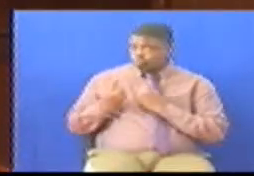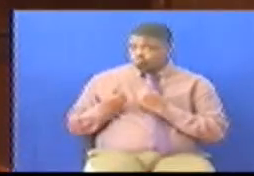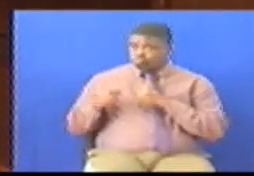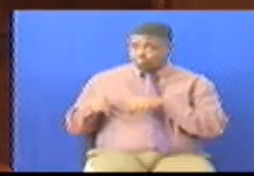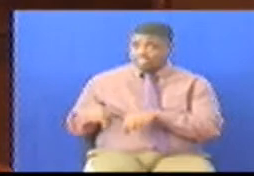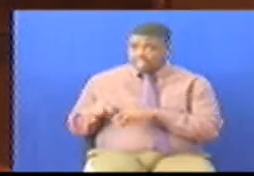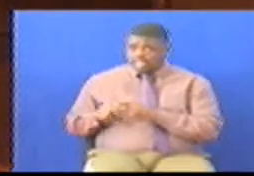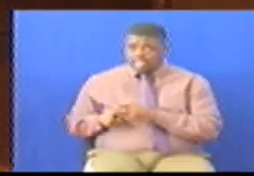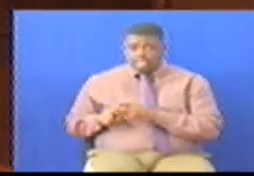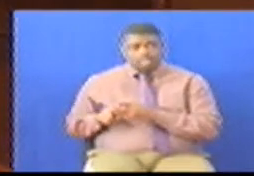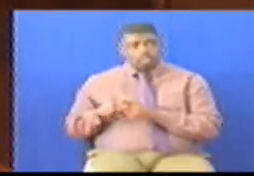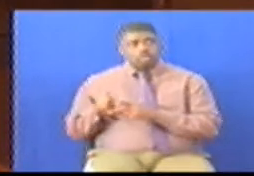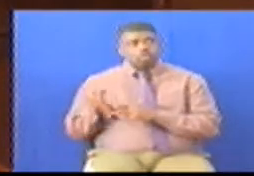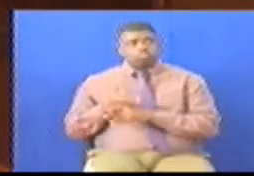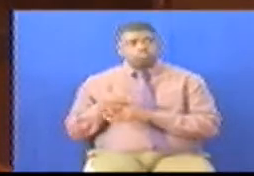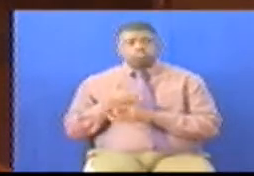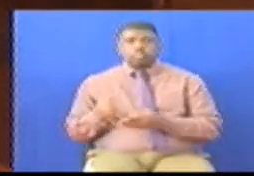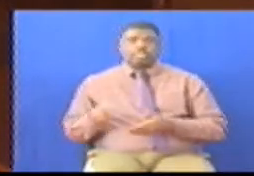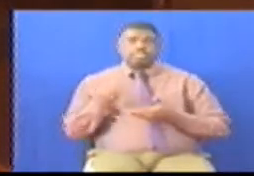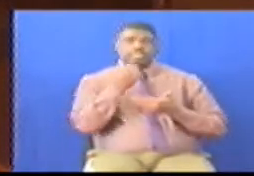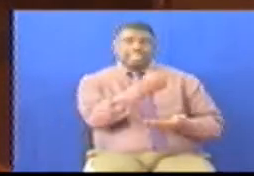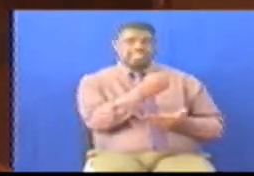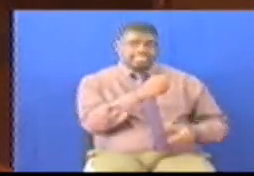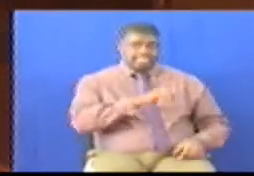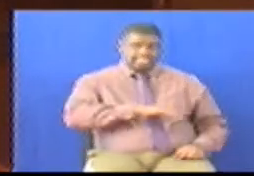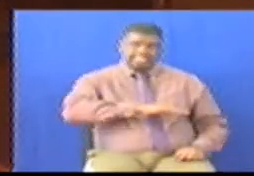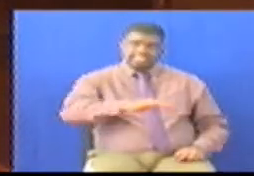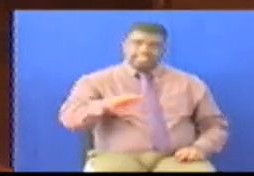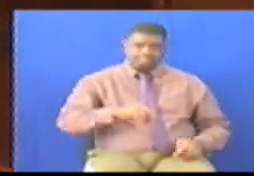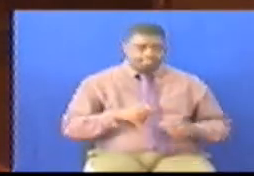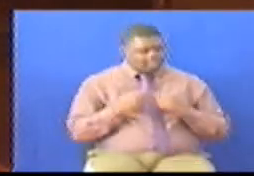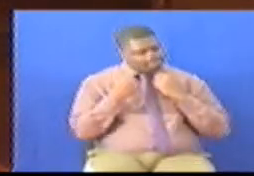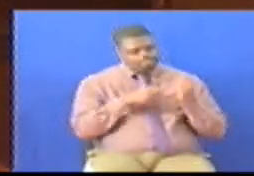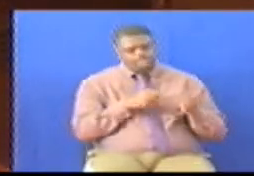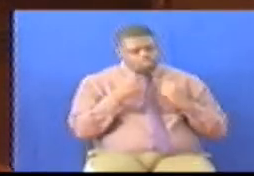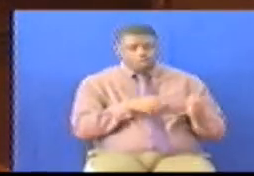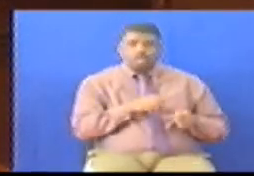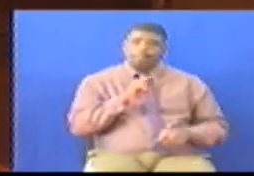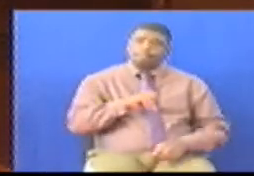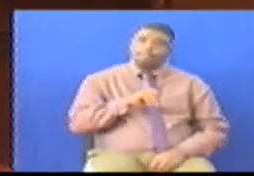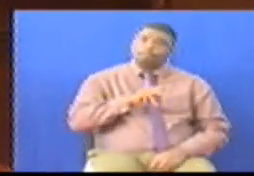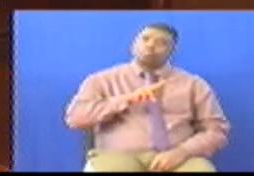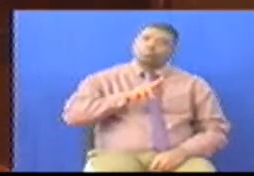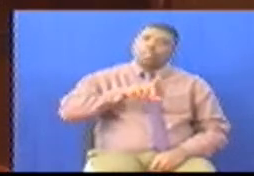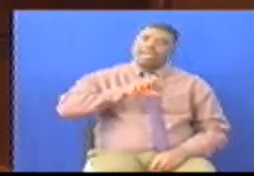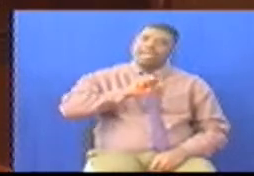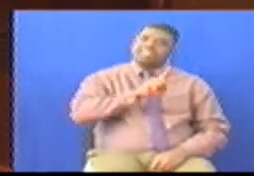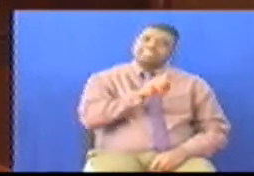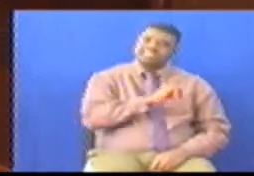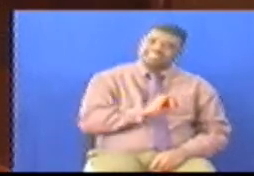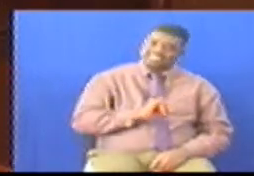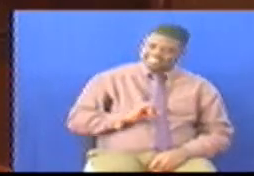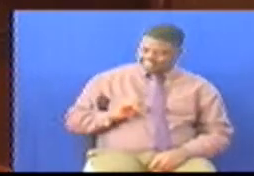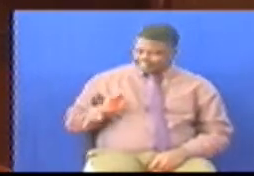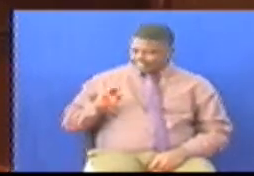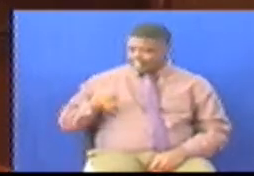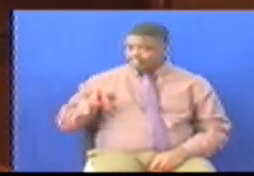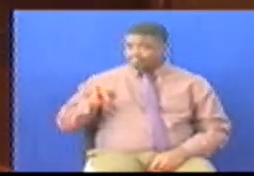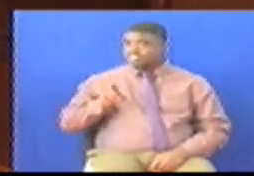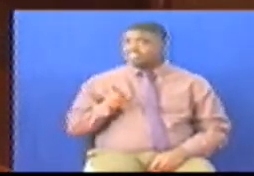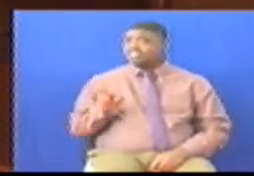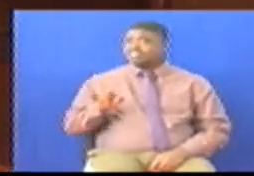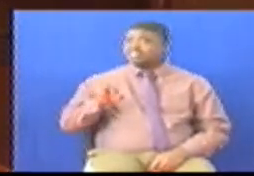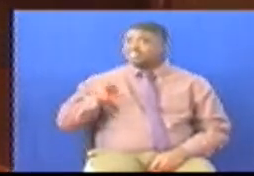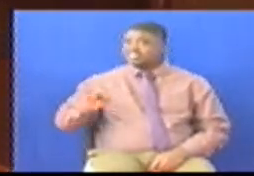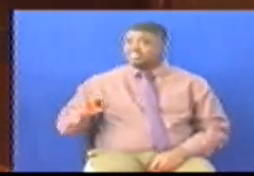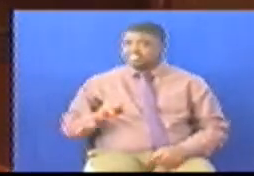la uwekezaji katika shamba la miwa la Mkulazi pamoja na Mbigili, ambao ni ubia kati ya shirika